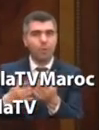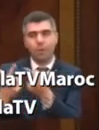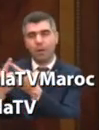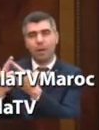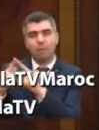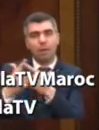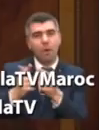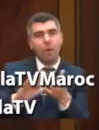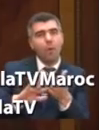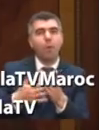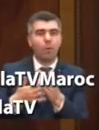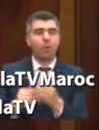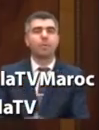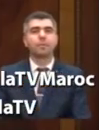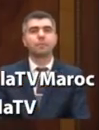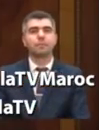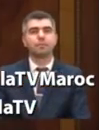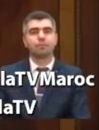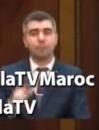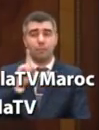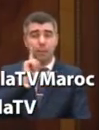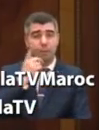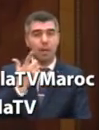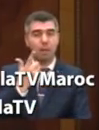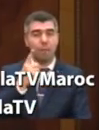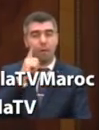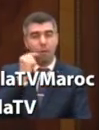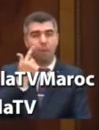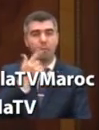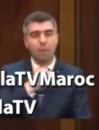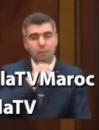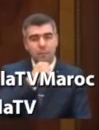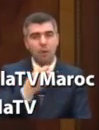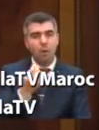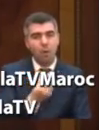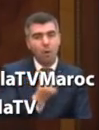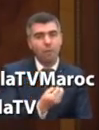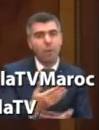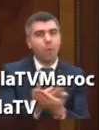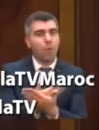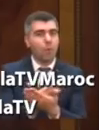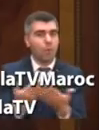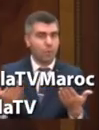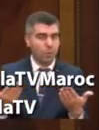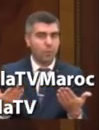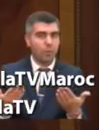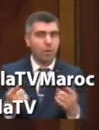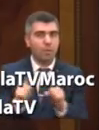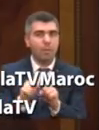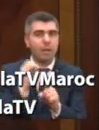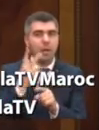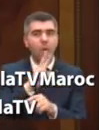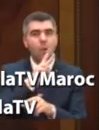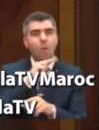بكافة مكوناته برجاله ونسائه وشيوخه وأطفاله من خلال آلة الظلم